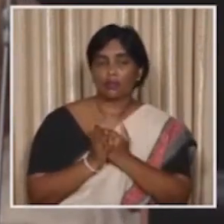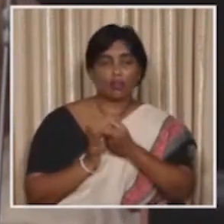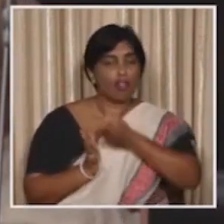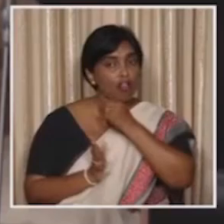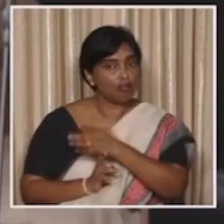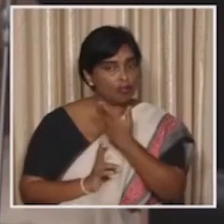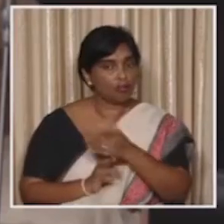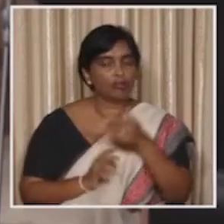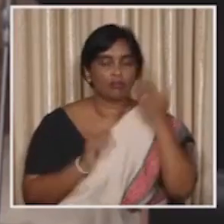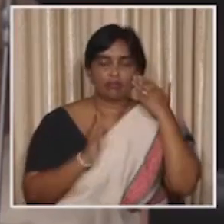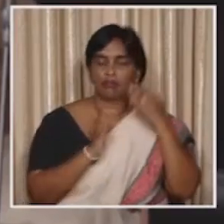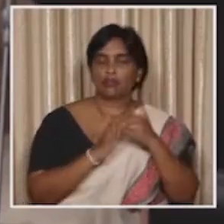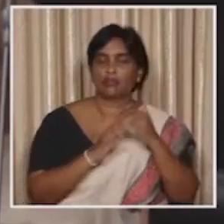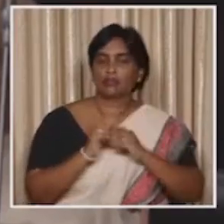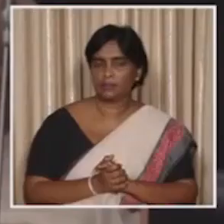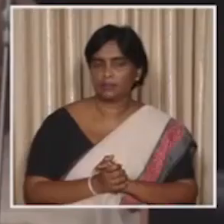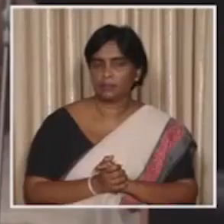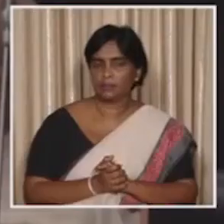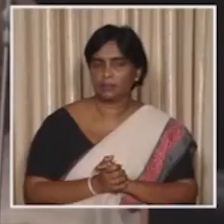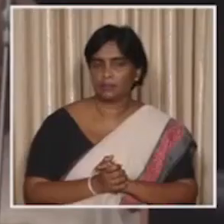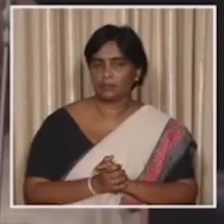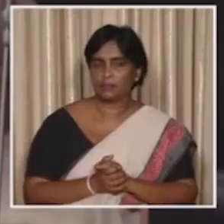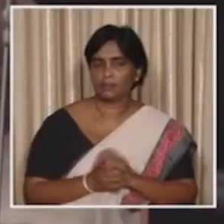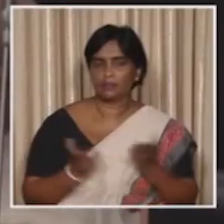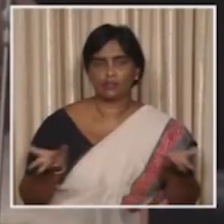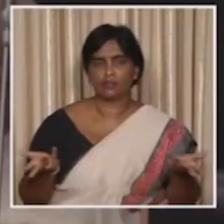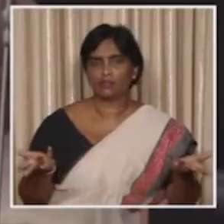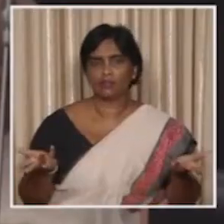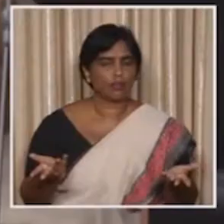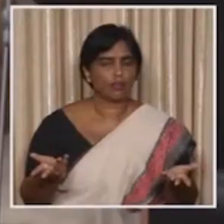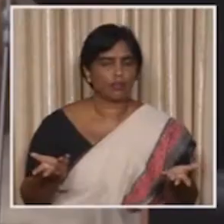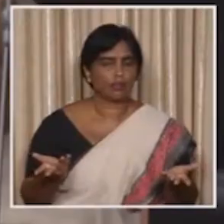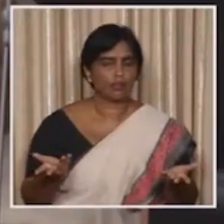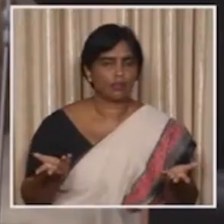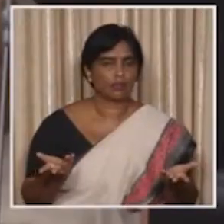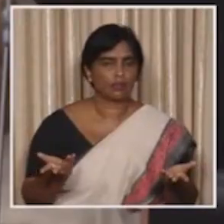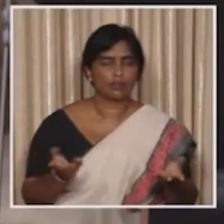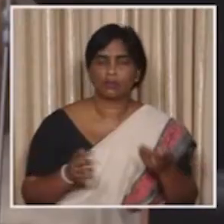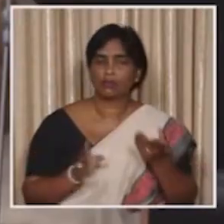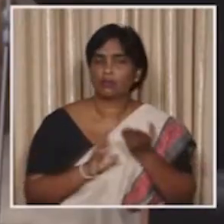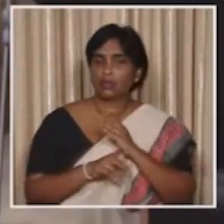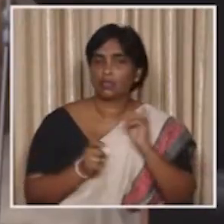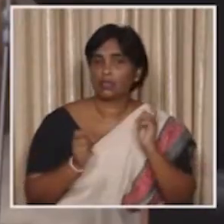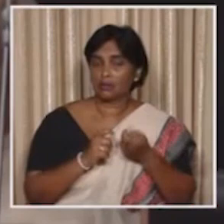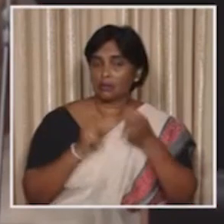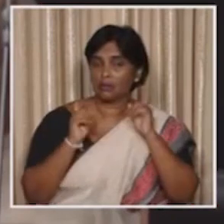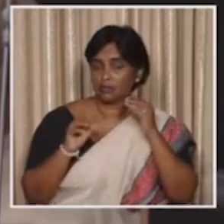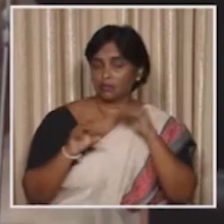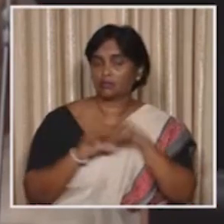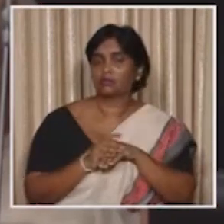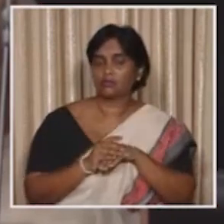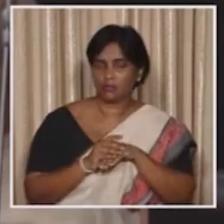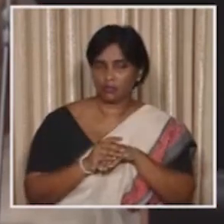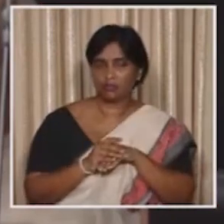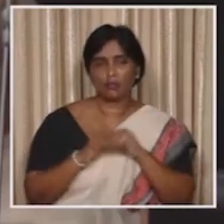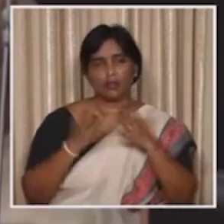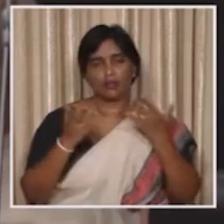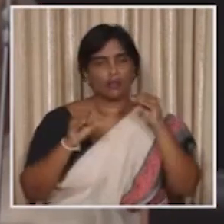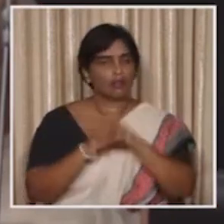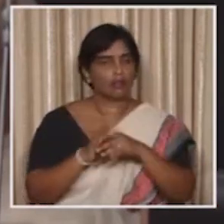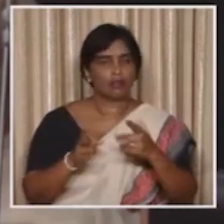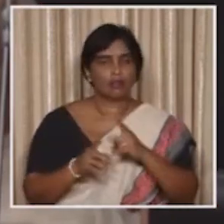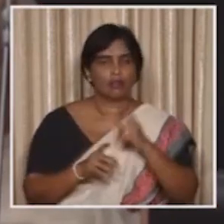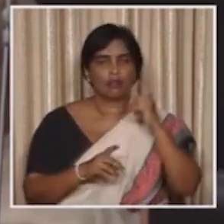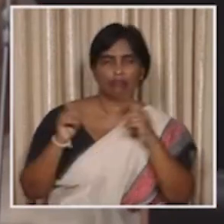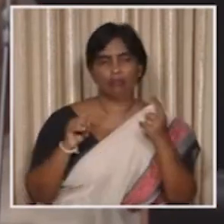ගත්ත එතුමගේ ක්‍රියාකලාපය සාකච්ඡා කරා. ඉතින් අපිට කොහොමද මෙතන කියන්නේ? ඒවලේ ක්‍රිකට් ක්‍රීඩාවක් තිබුණා. කවුරුත් හිටියේ නැහැ. දෙකේ